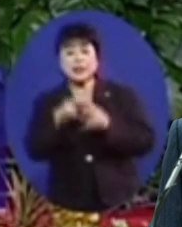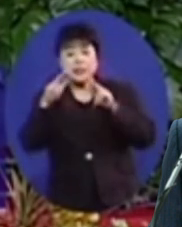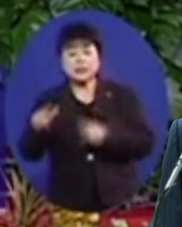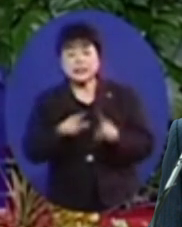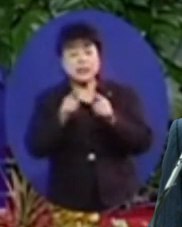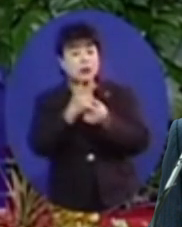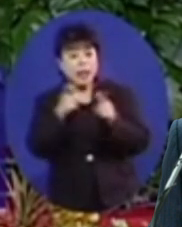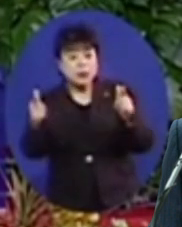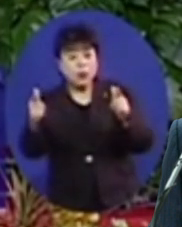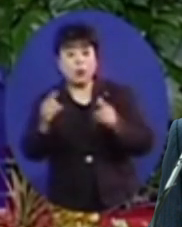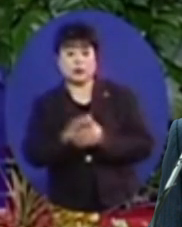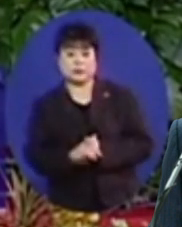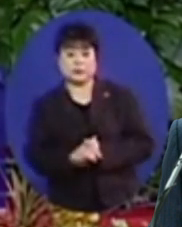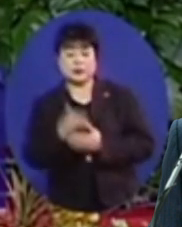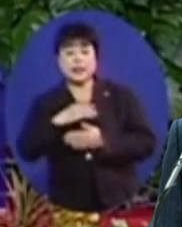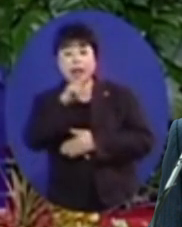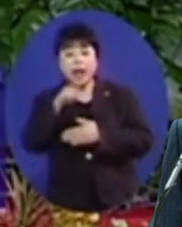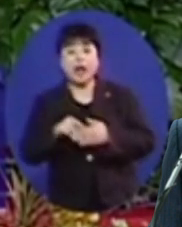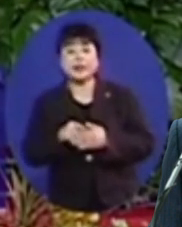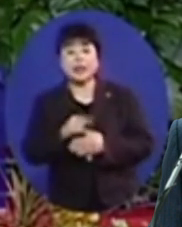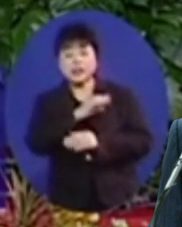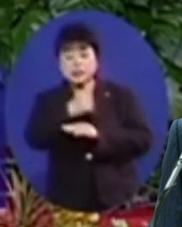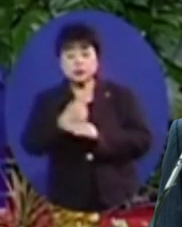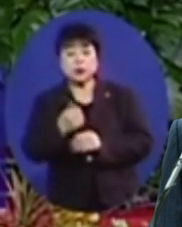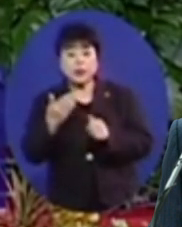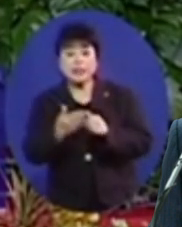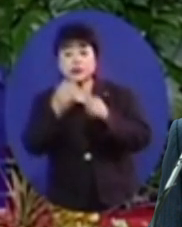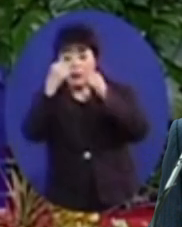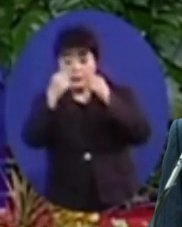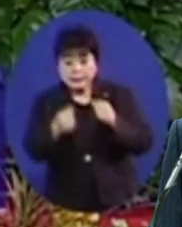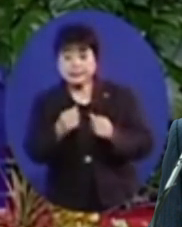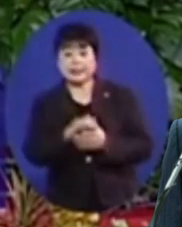산 것은 내가 아니요 내 안에 그리스도께서 사신 것이라.